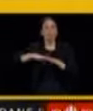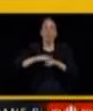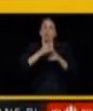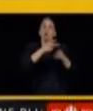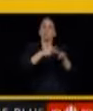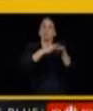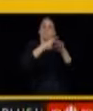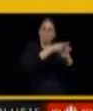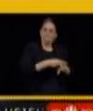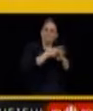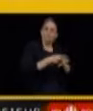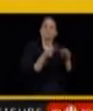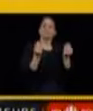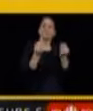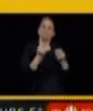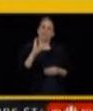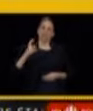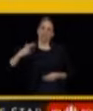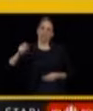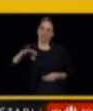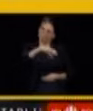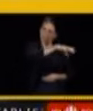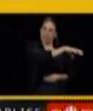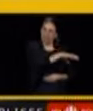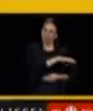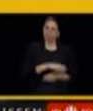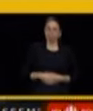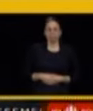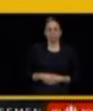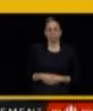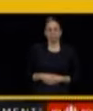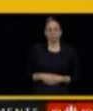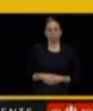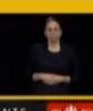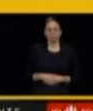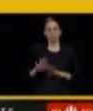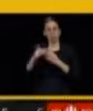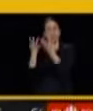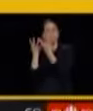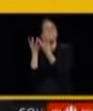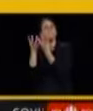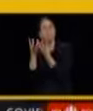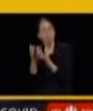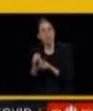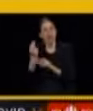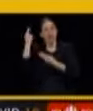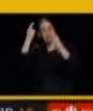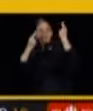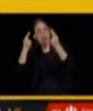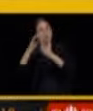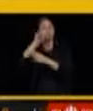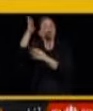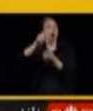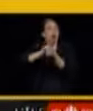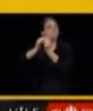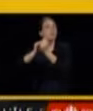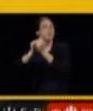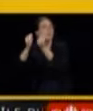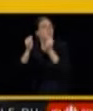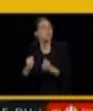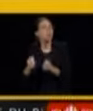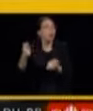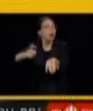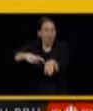dans les CHSLD. Donc, les bilans puis les réformes proposées, on fera